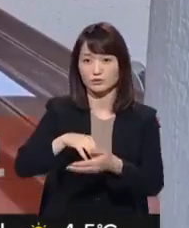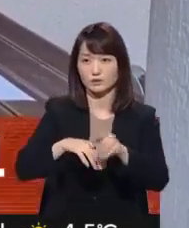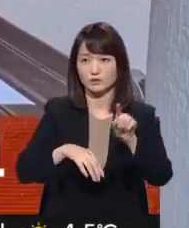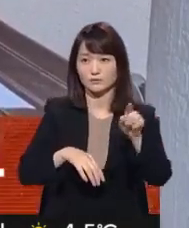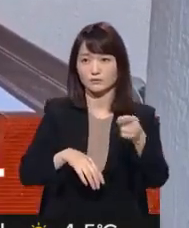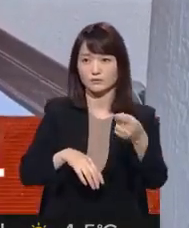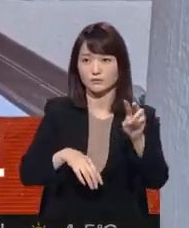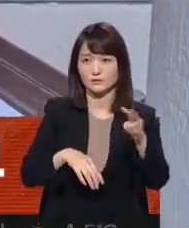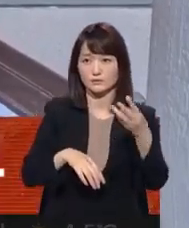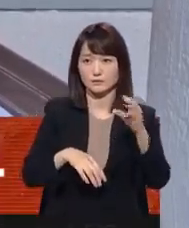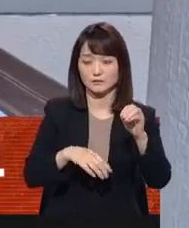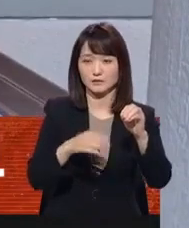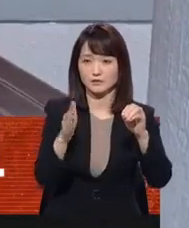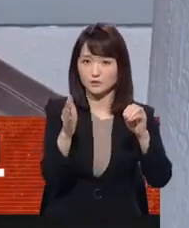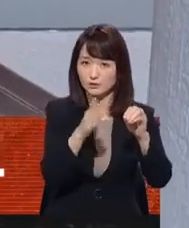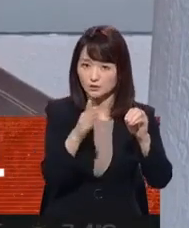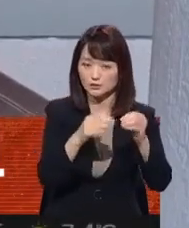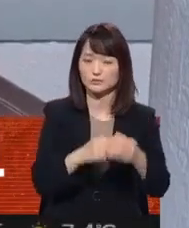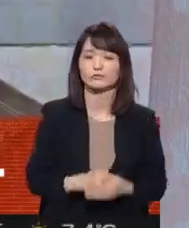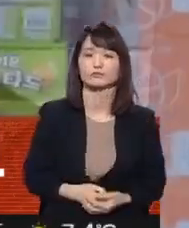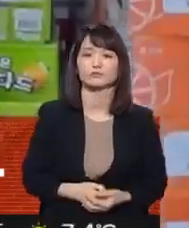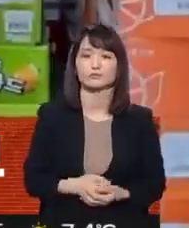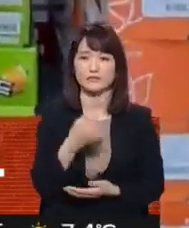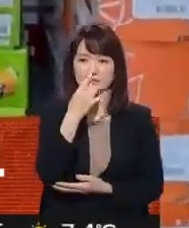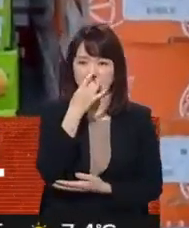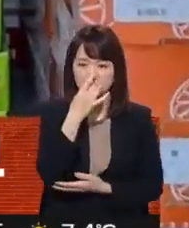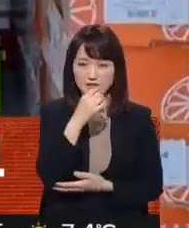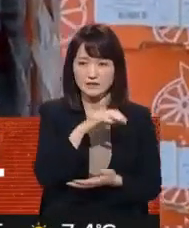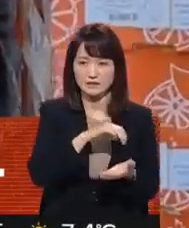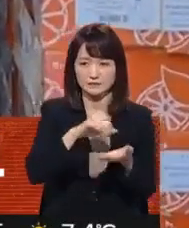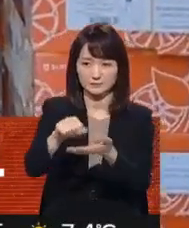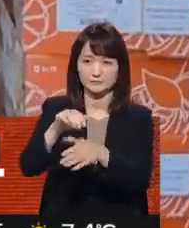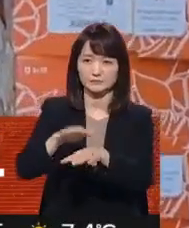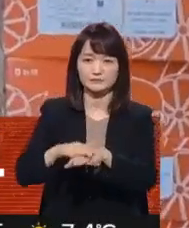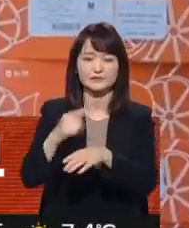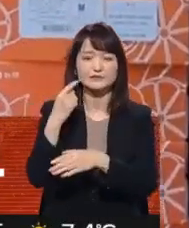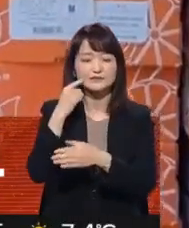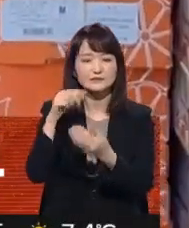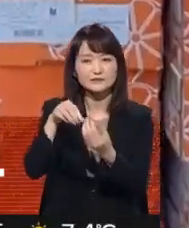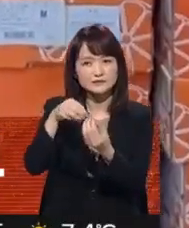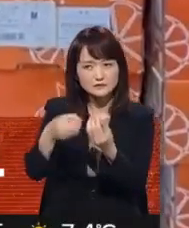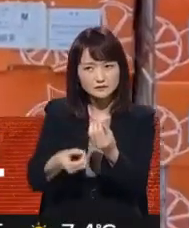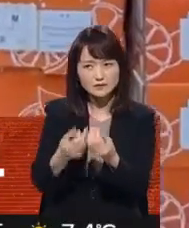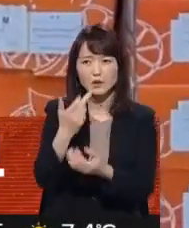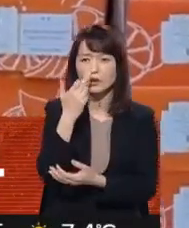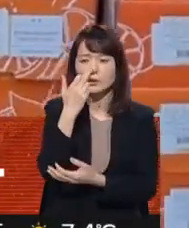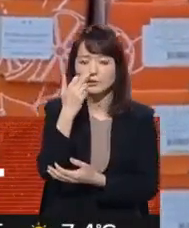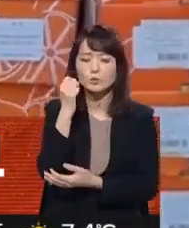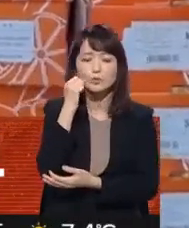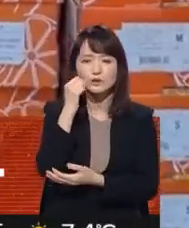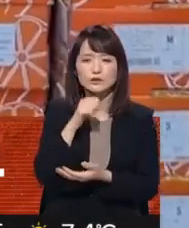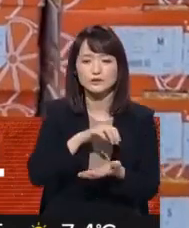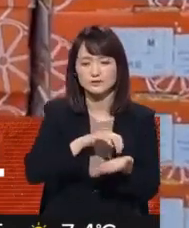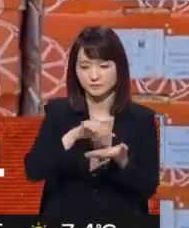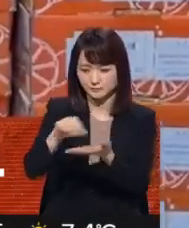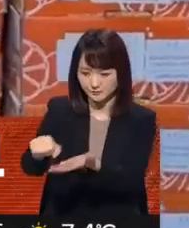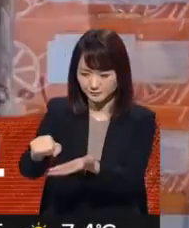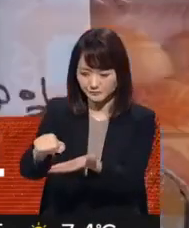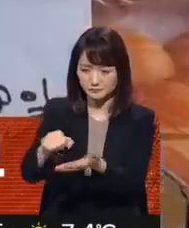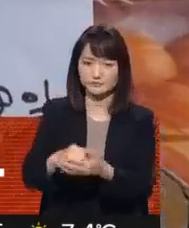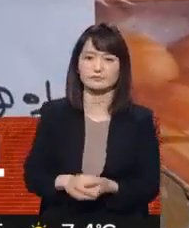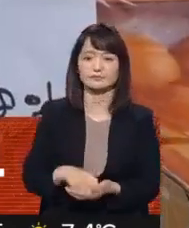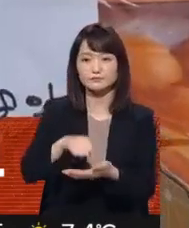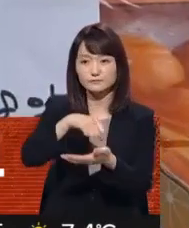500kg 그리고 라면 귤 각 53장 그리고 초고과자 등을 기부를 했는데요 거기 쪽지가 하나 있었습니다